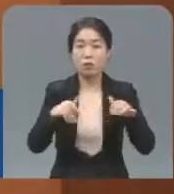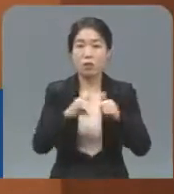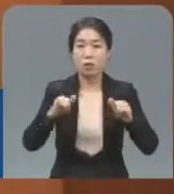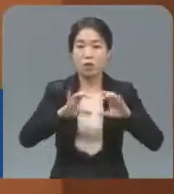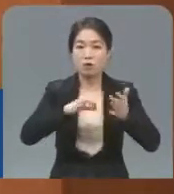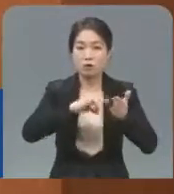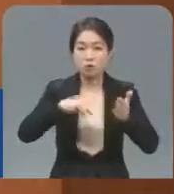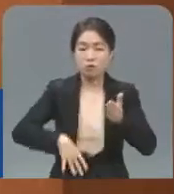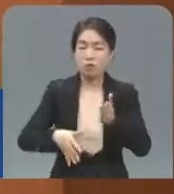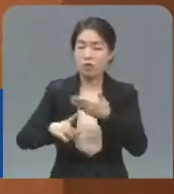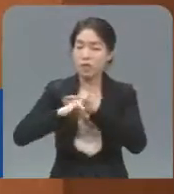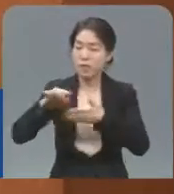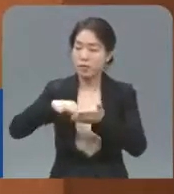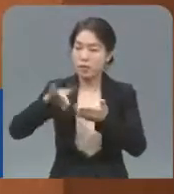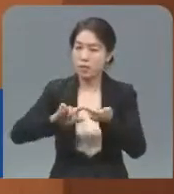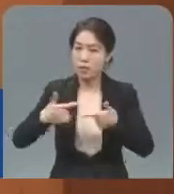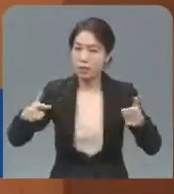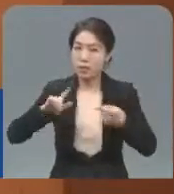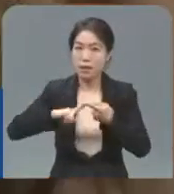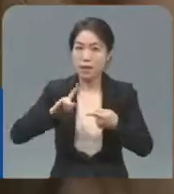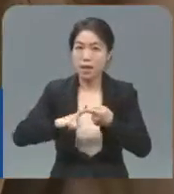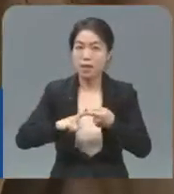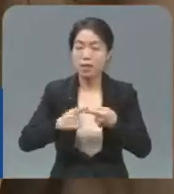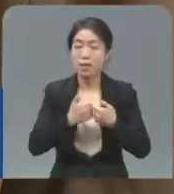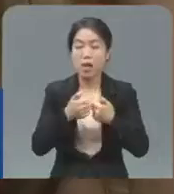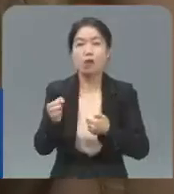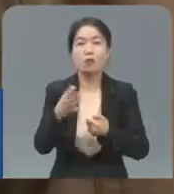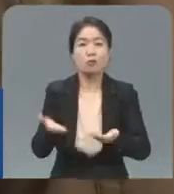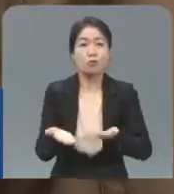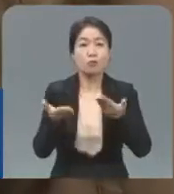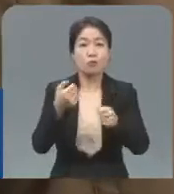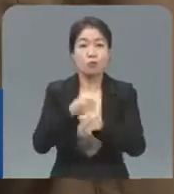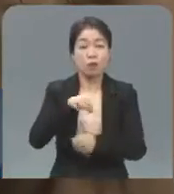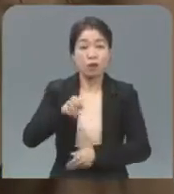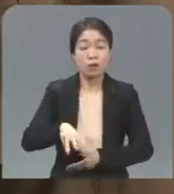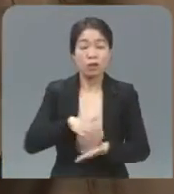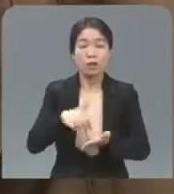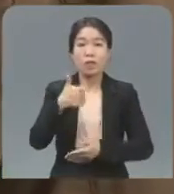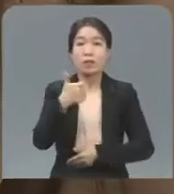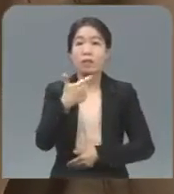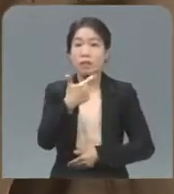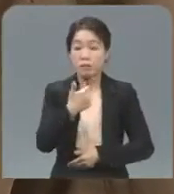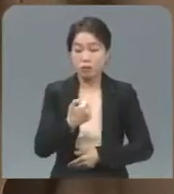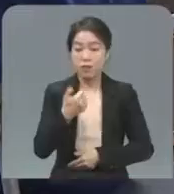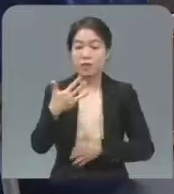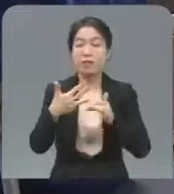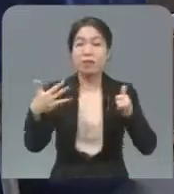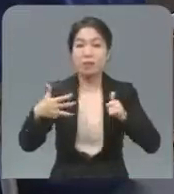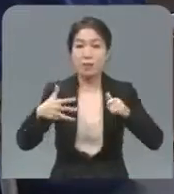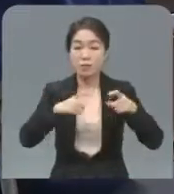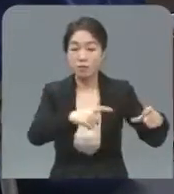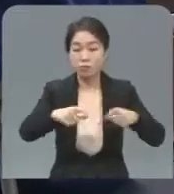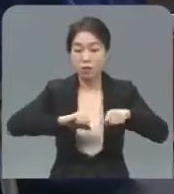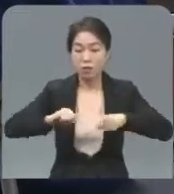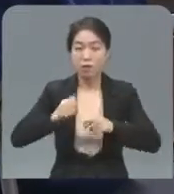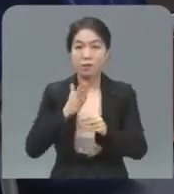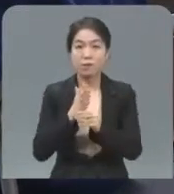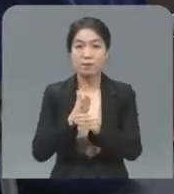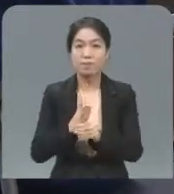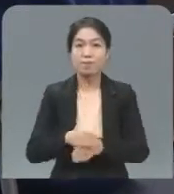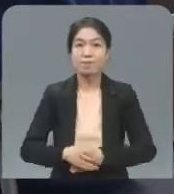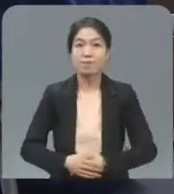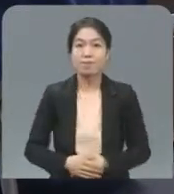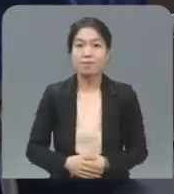국세와 지방세 등과 관련한 무료 상담을 해주는 사업으로 광주에서는 58명이 지역별로 활동하고 있습니다.